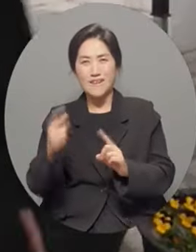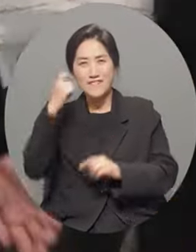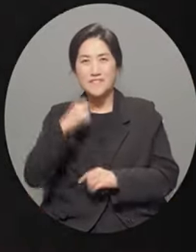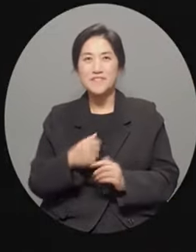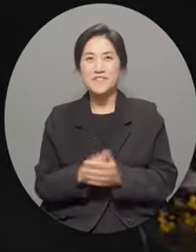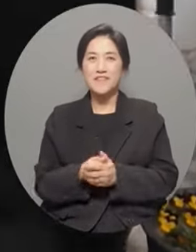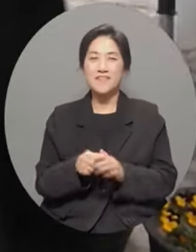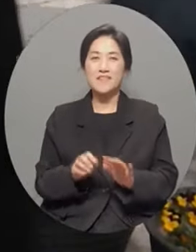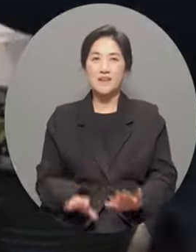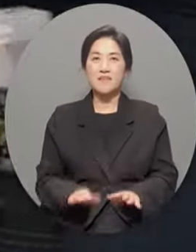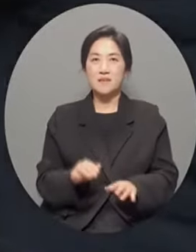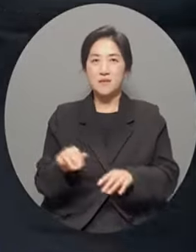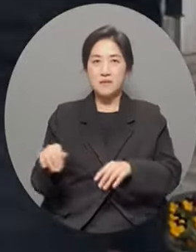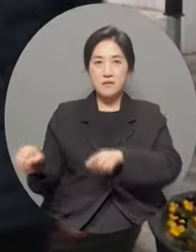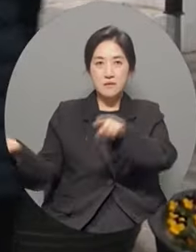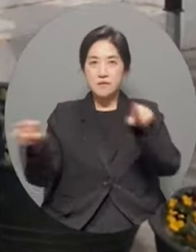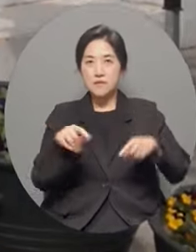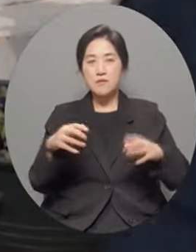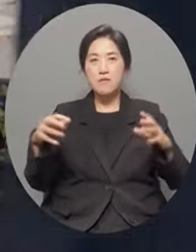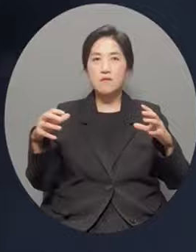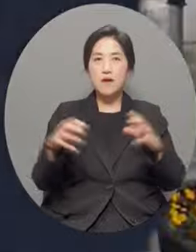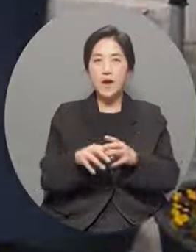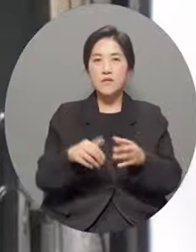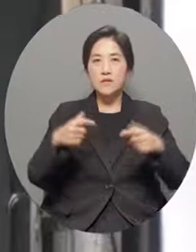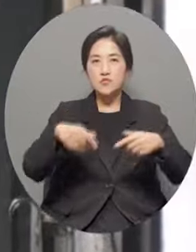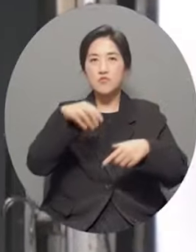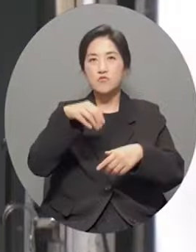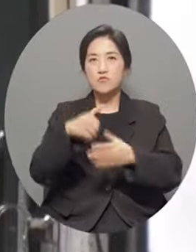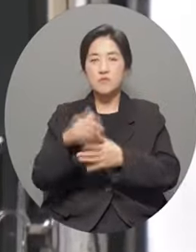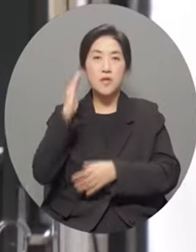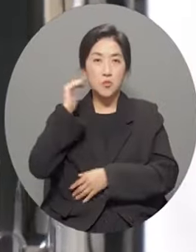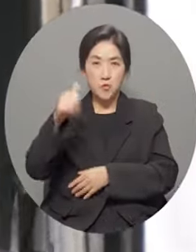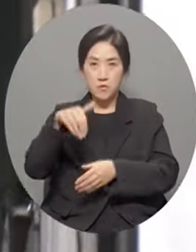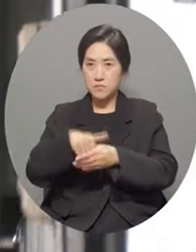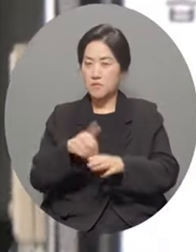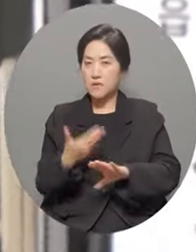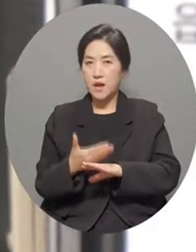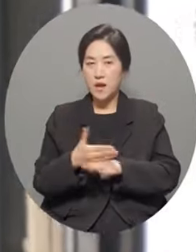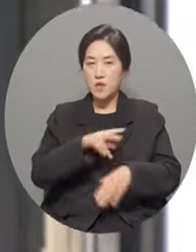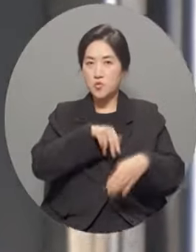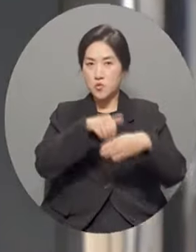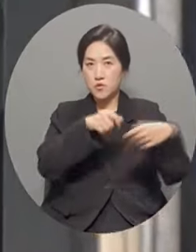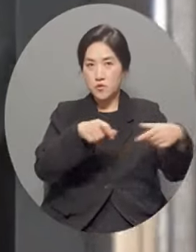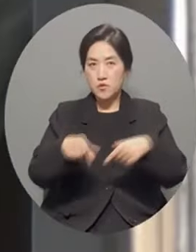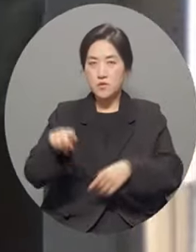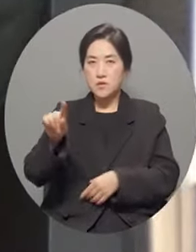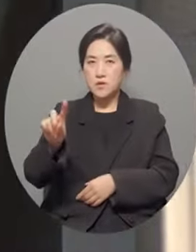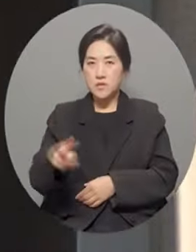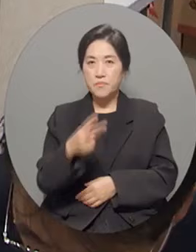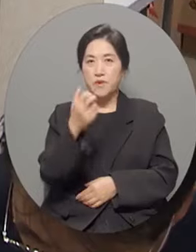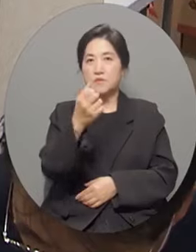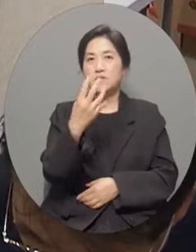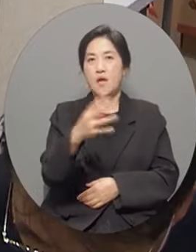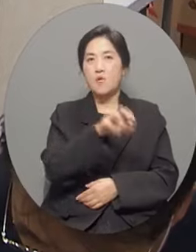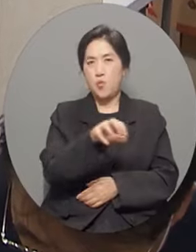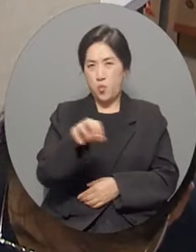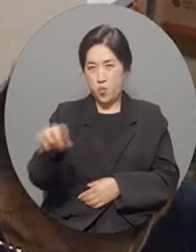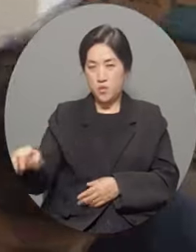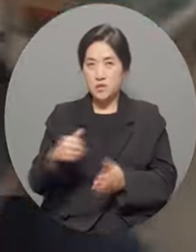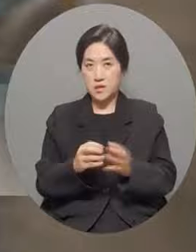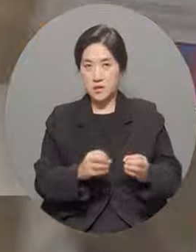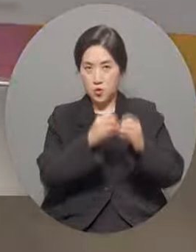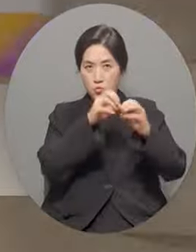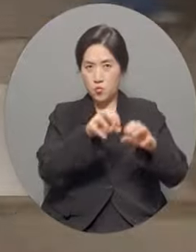전국의 사실상 거대한 하나의 지역구인 대통령 선거와 달리 총선 지역구는 254곳에 달합니다.